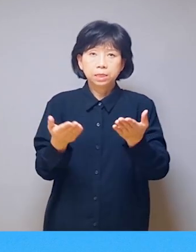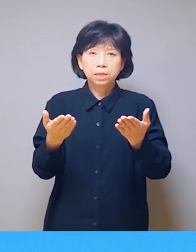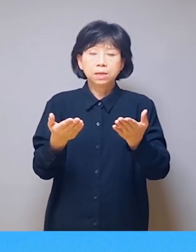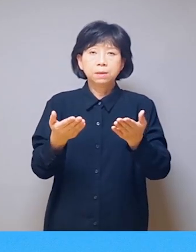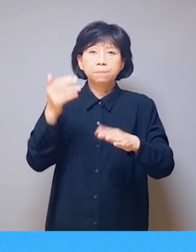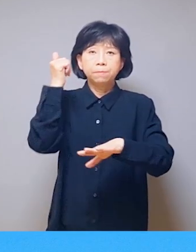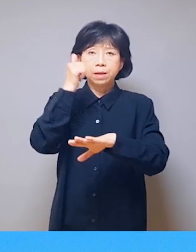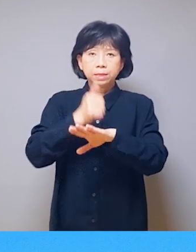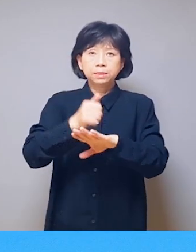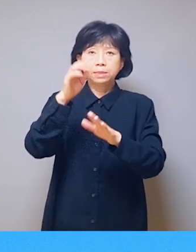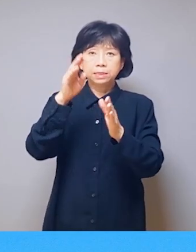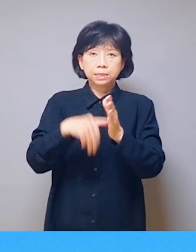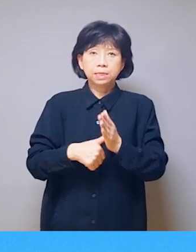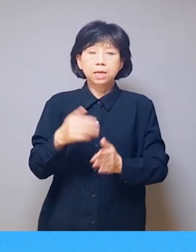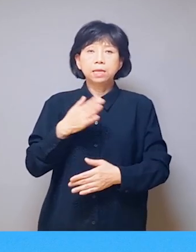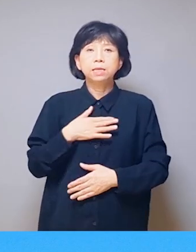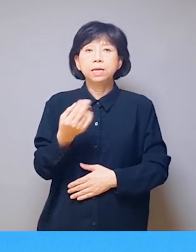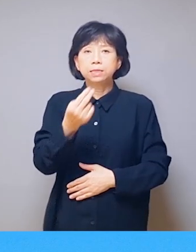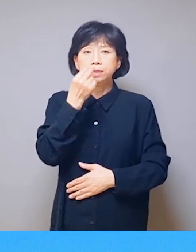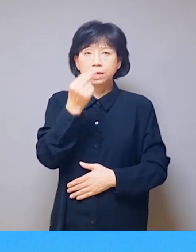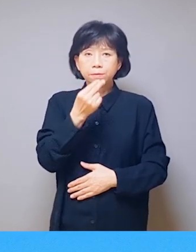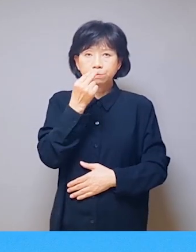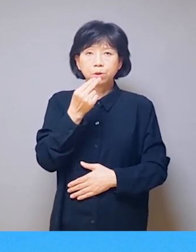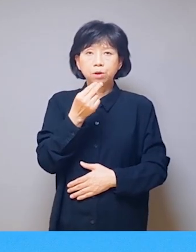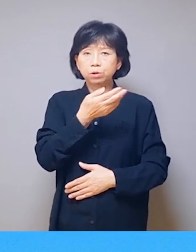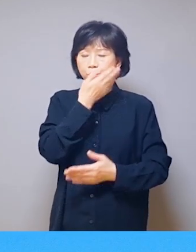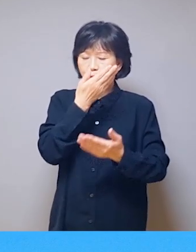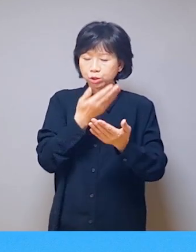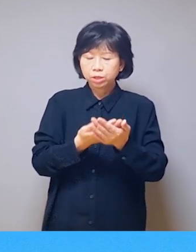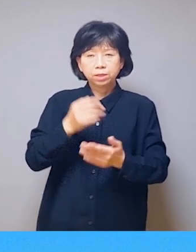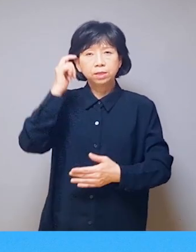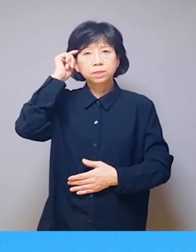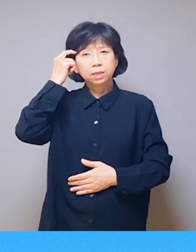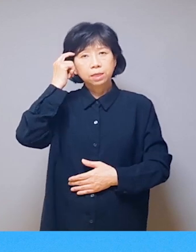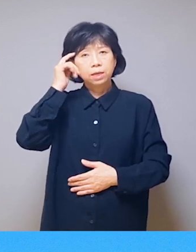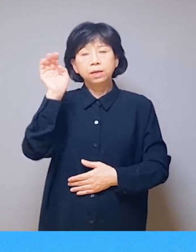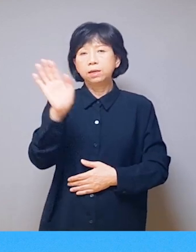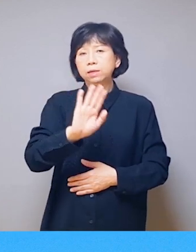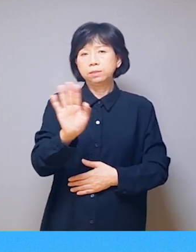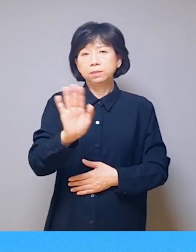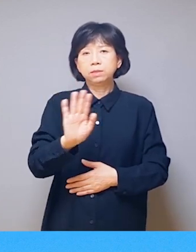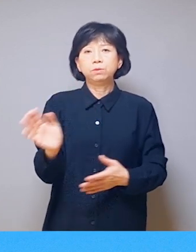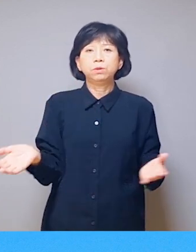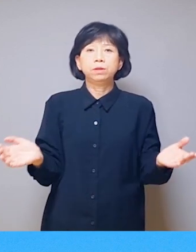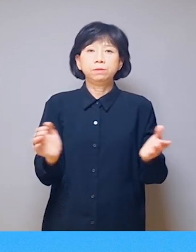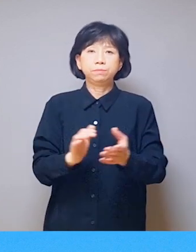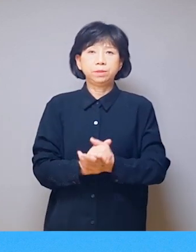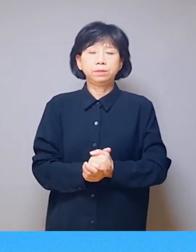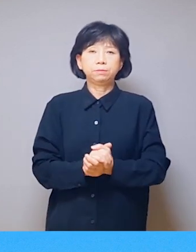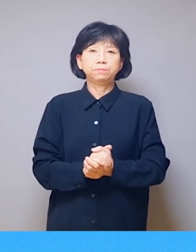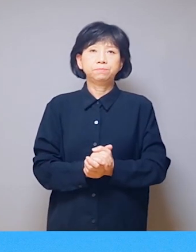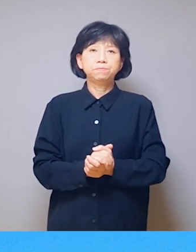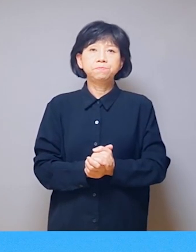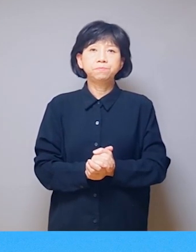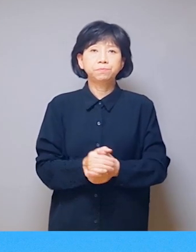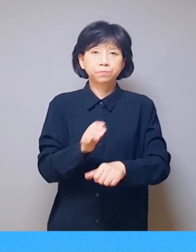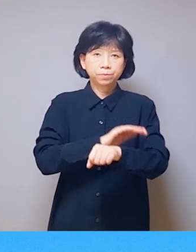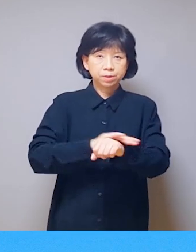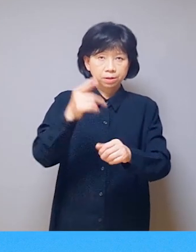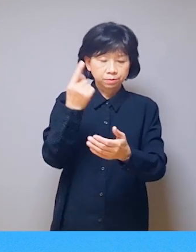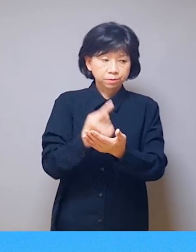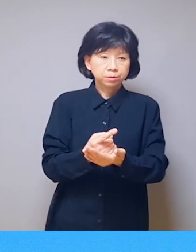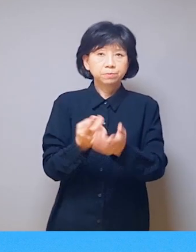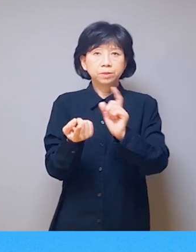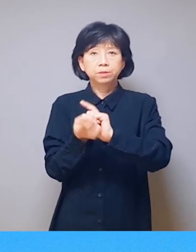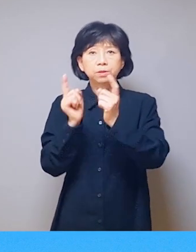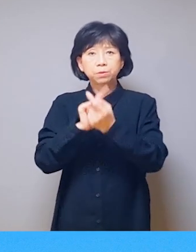하면은 나의 생명조차 조금도 귀한 것으로 여기지 아니하노라. 아멘. 네, 우리 잘 나오셨습니다. 우리